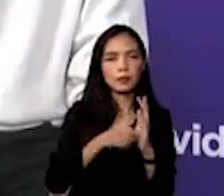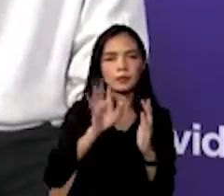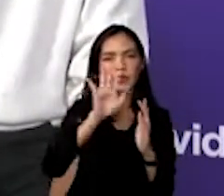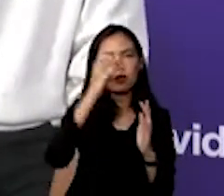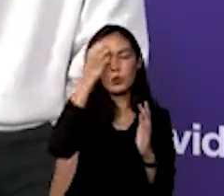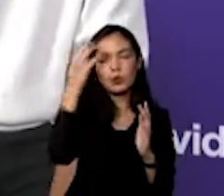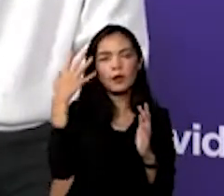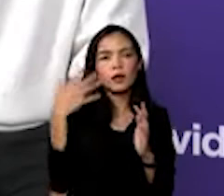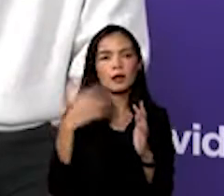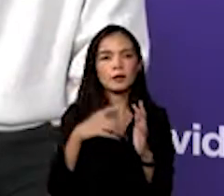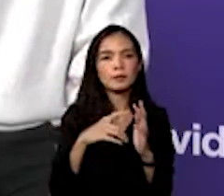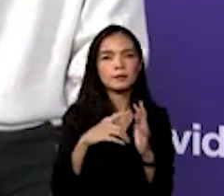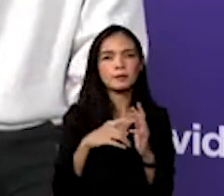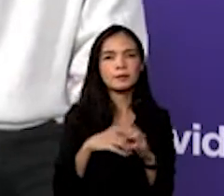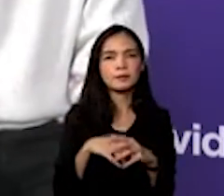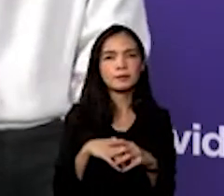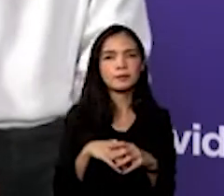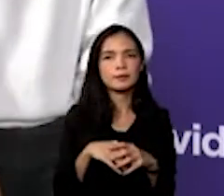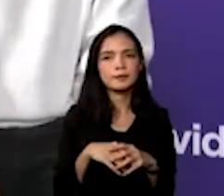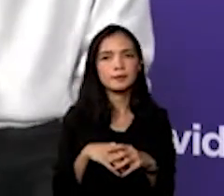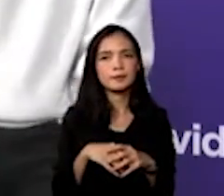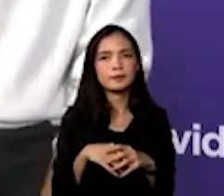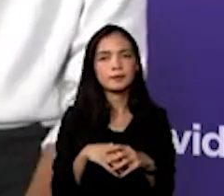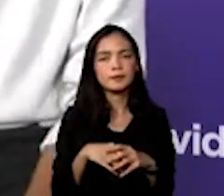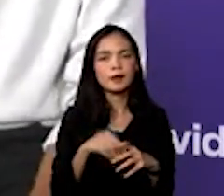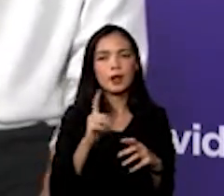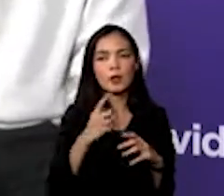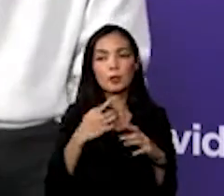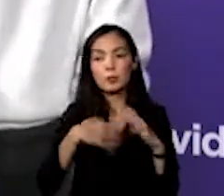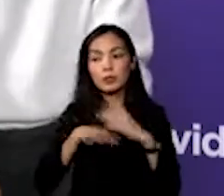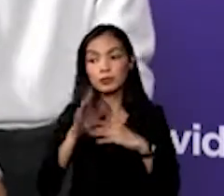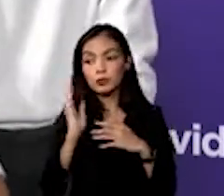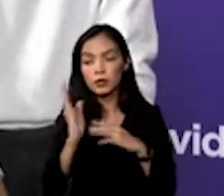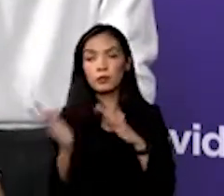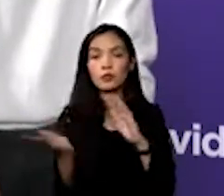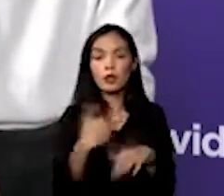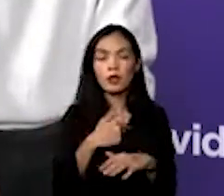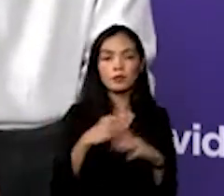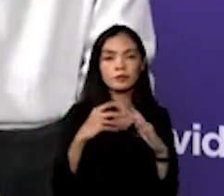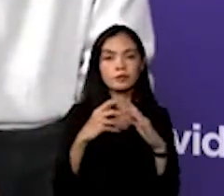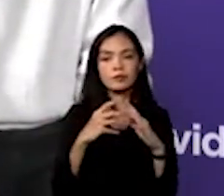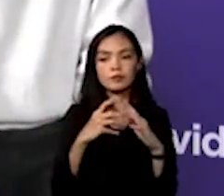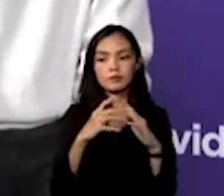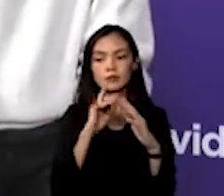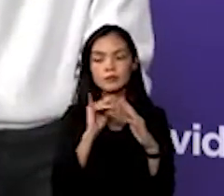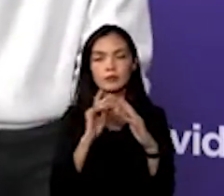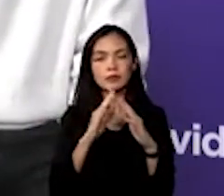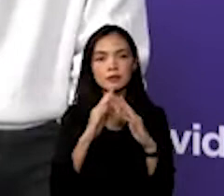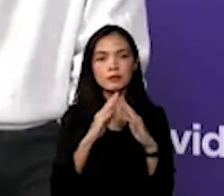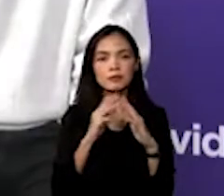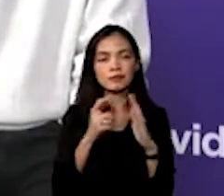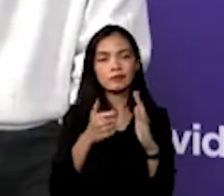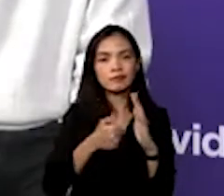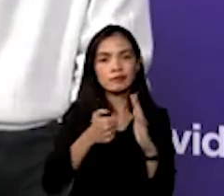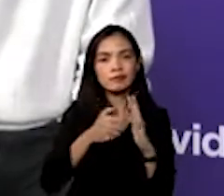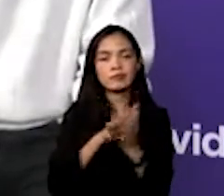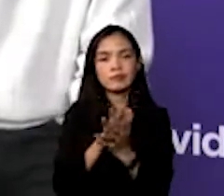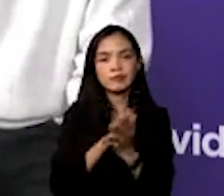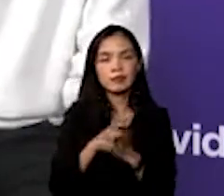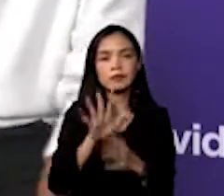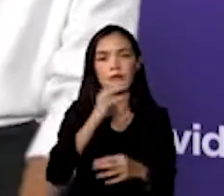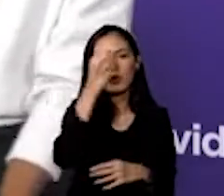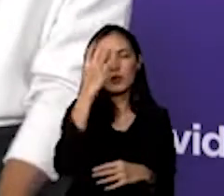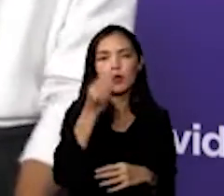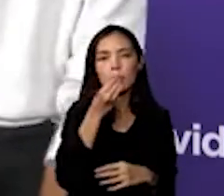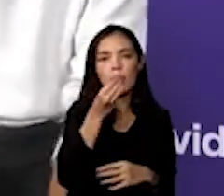dipakai Heh kalau habis ke mana-mana gitu itu aja sih sama pola makannya makanan